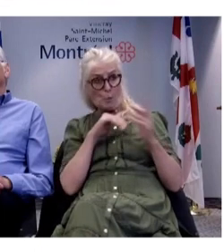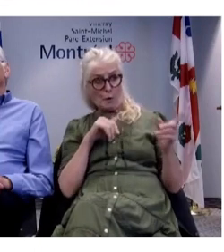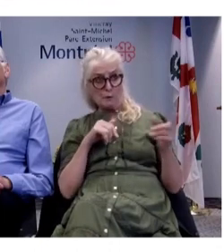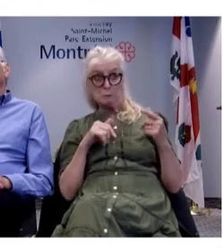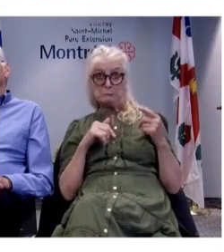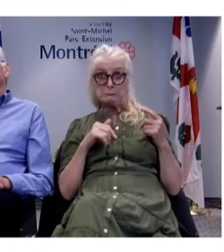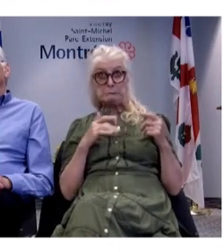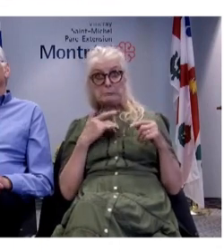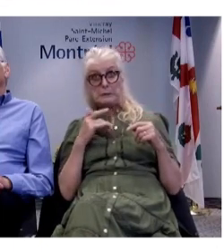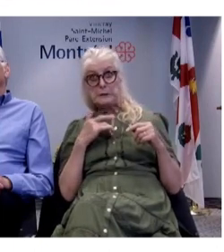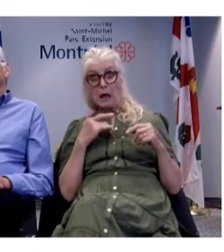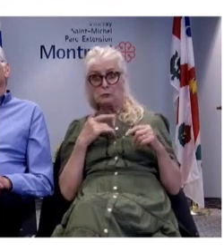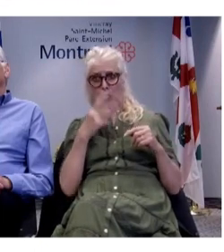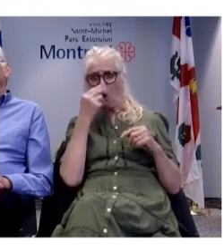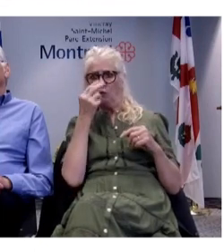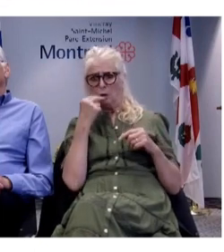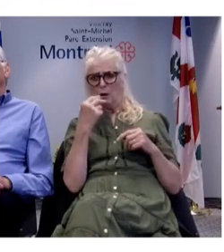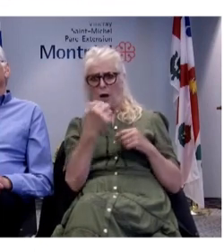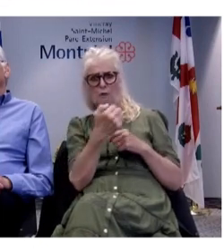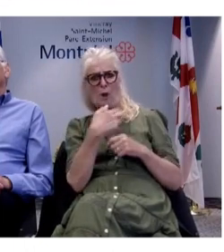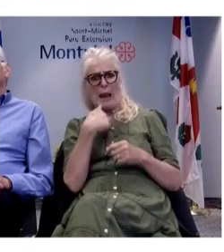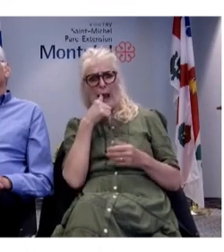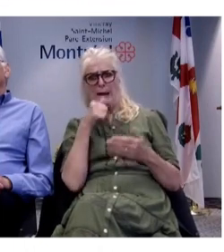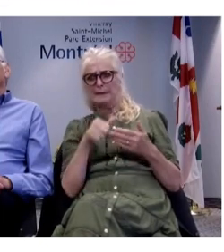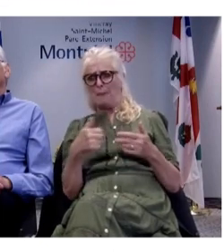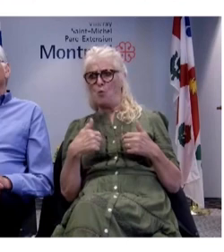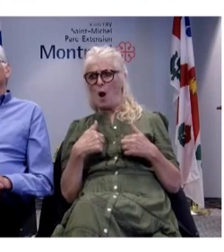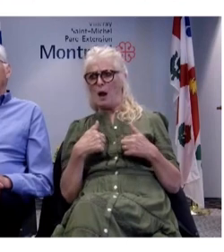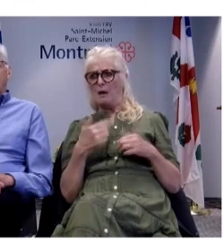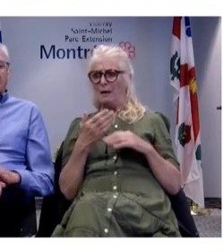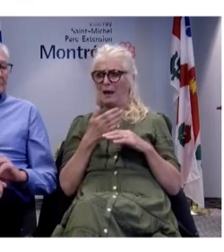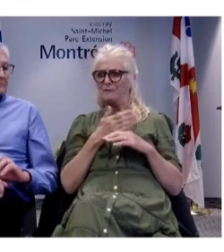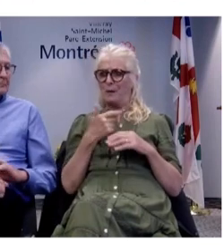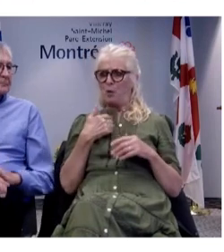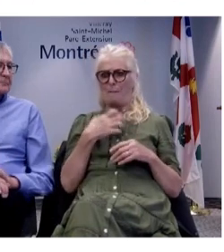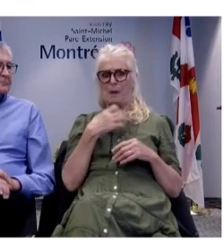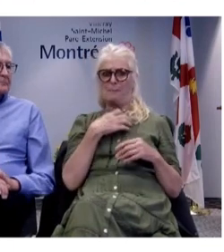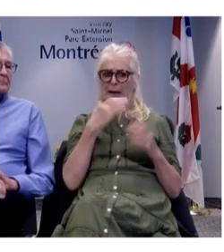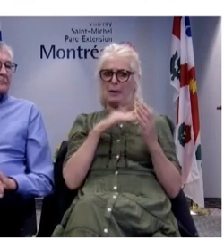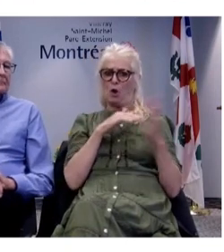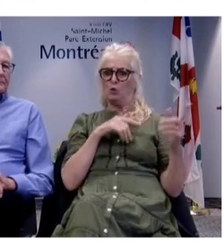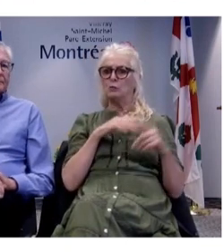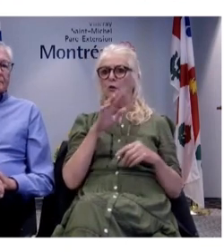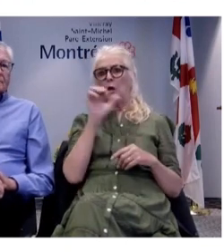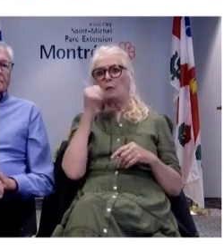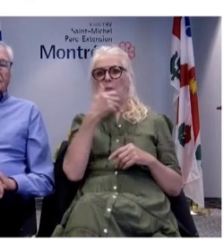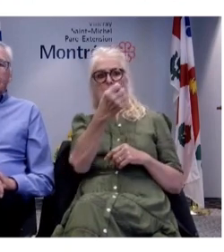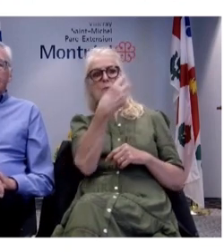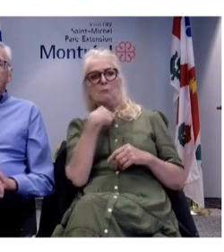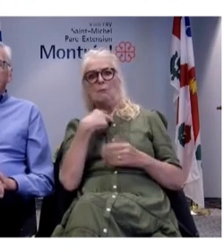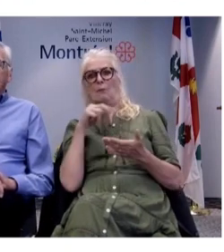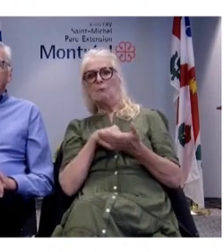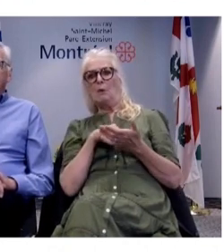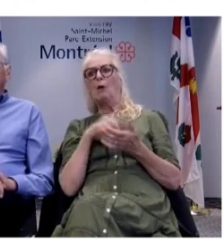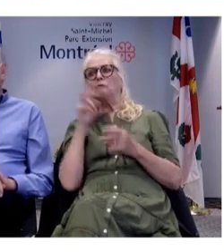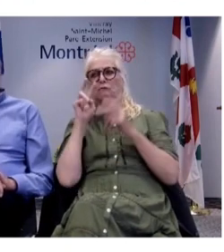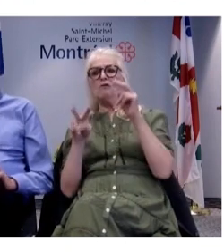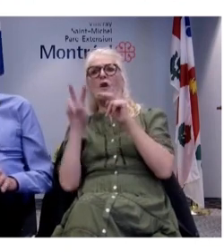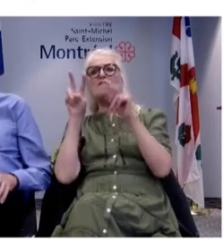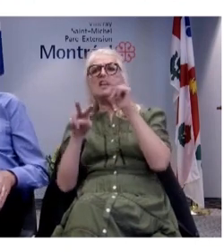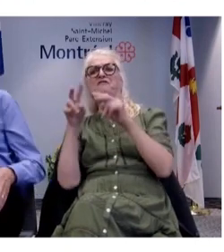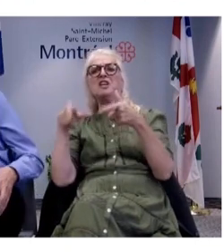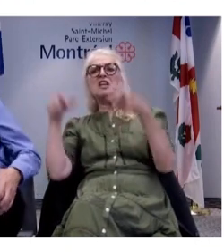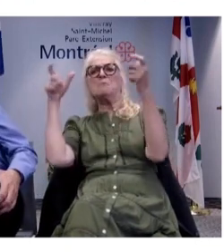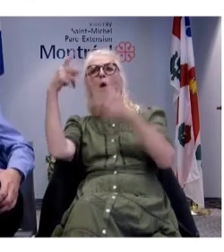la probabilité est pratiquement en elle alors ça laisse penser qu'il y a peut-être une instrumentalisation de votre